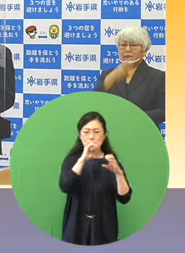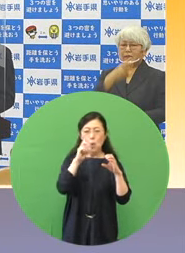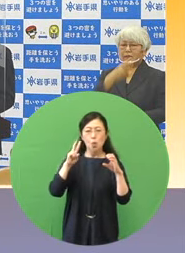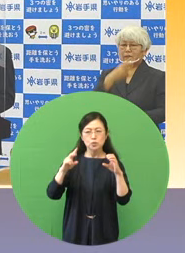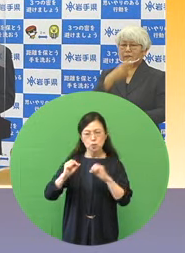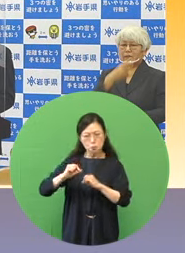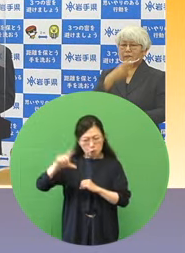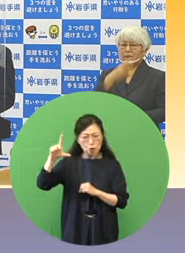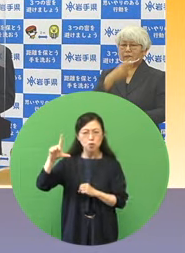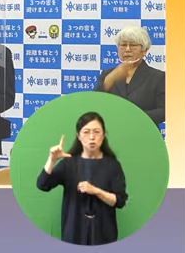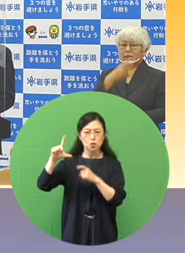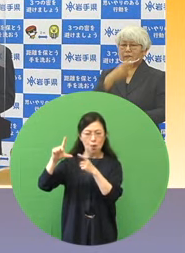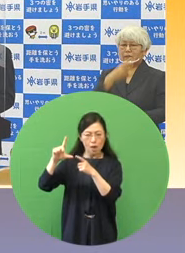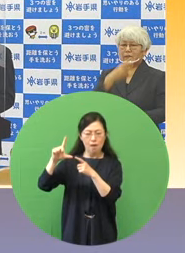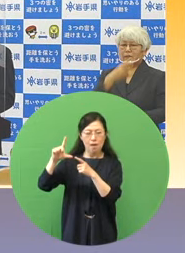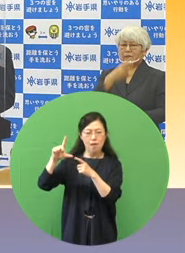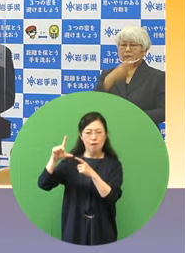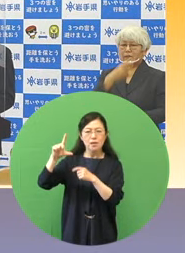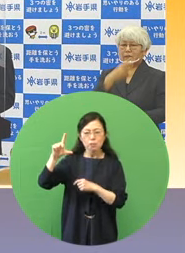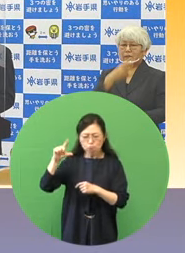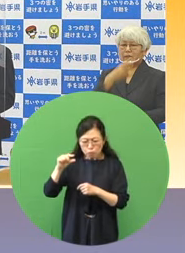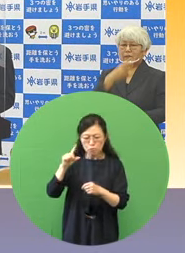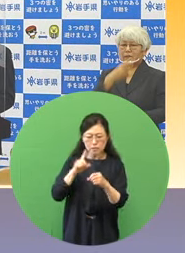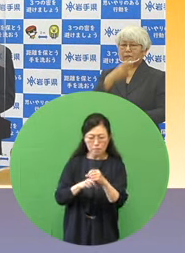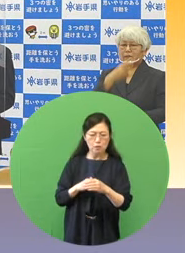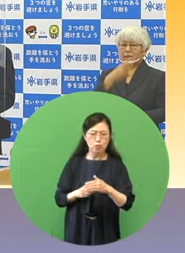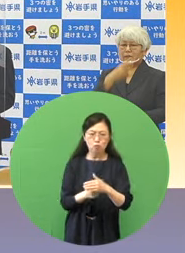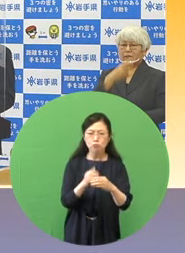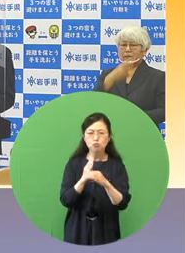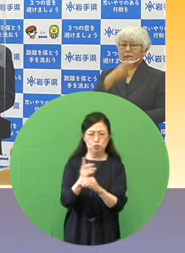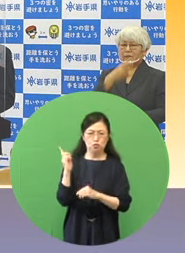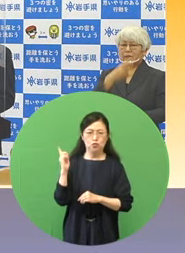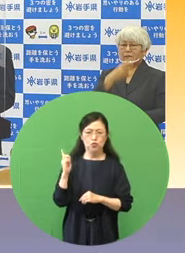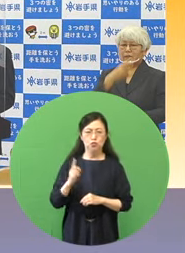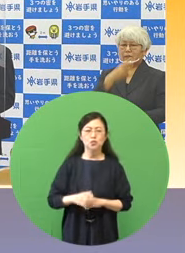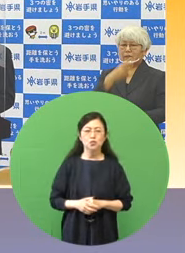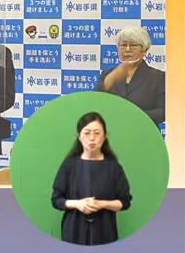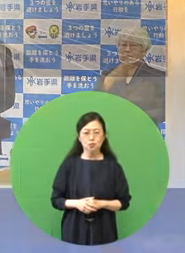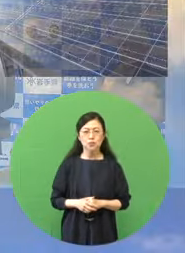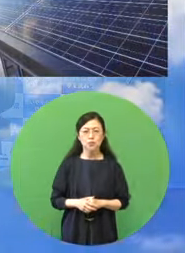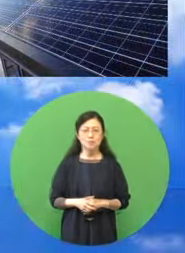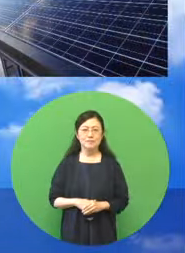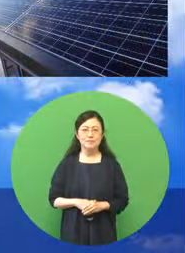られる CO2 などの温室効果ガスの削減に取り組んでいます。